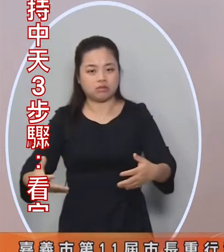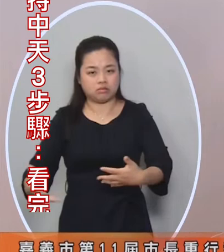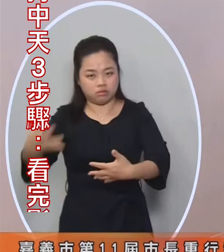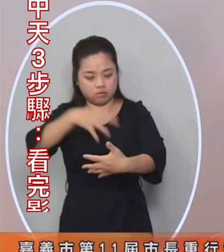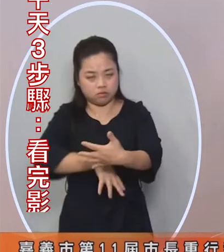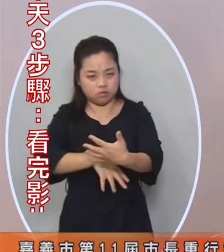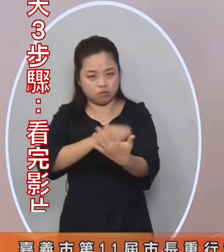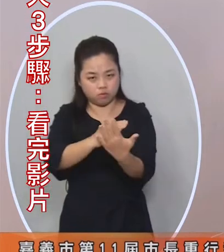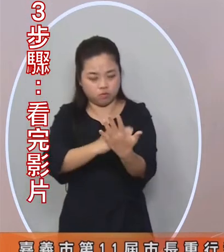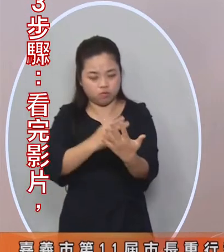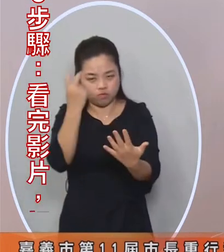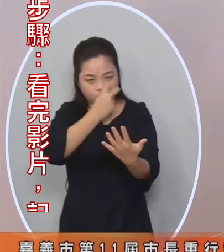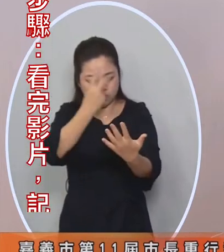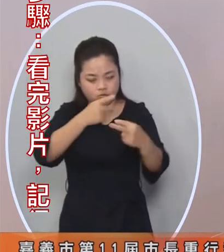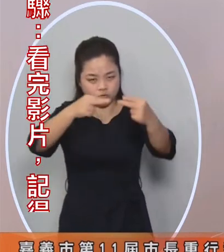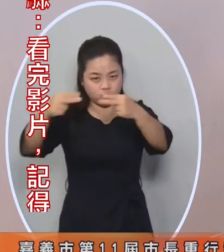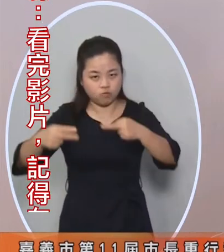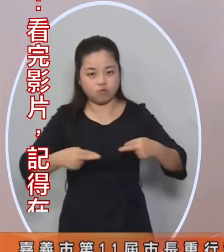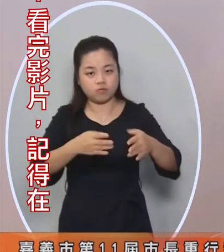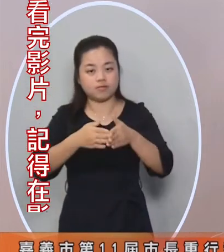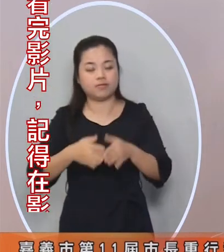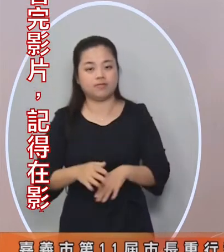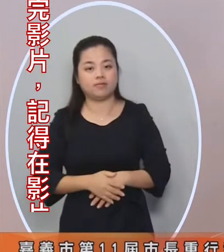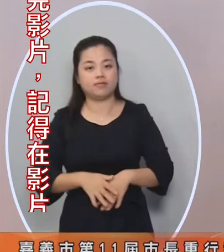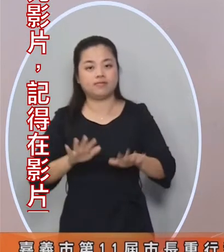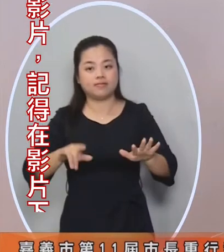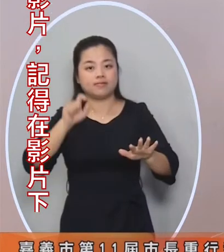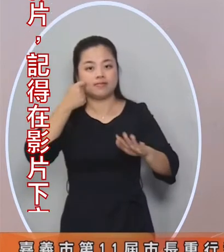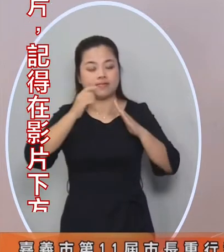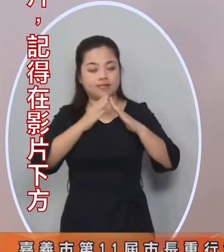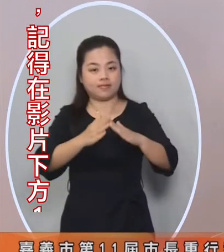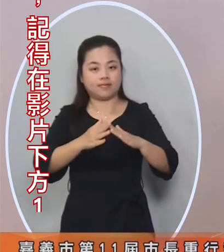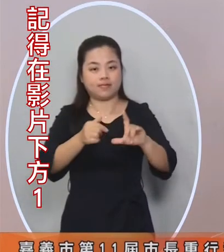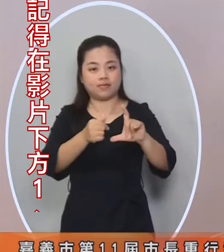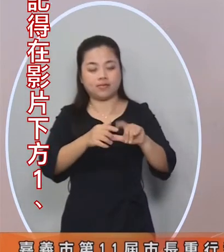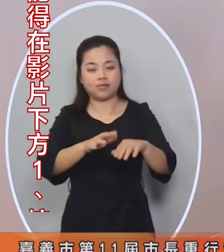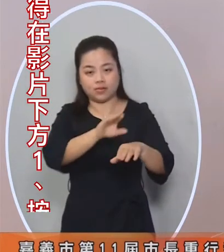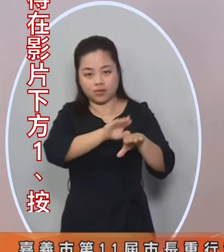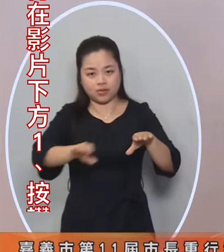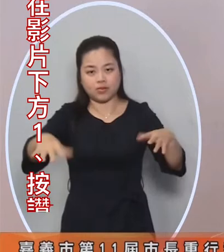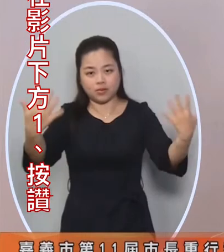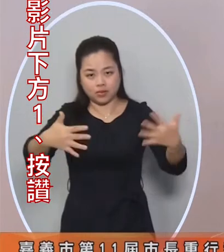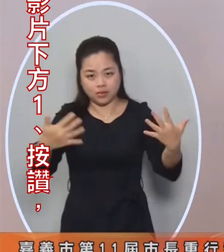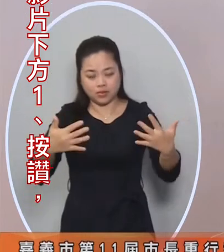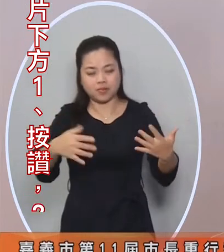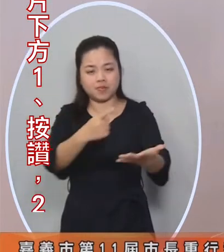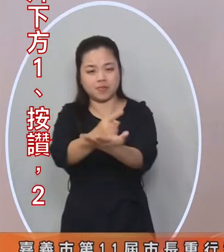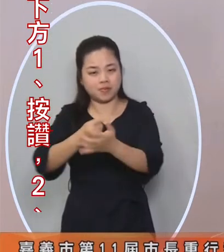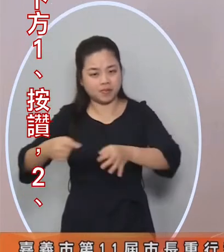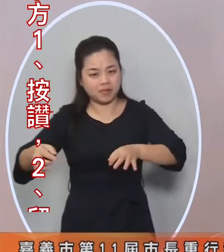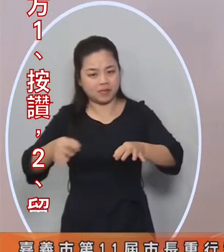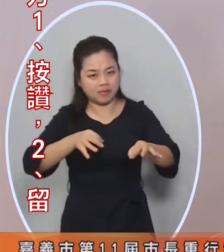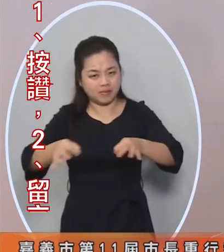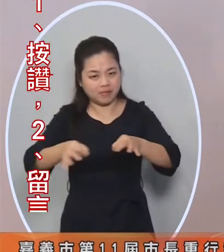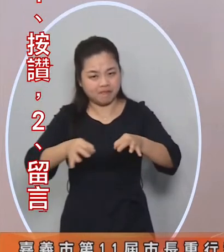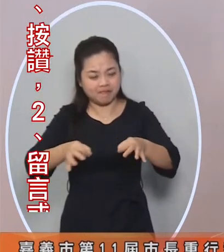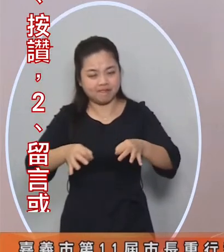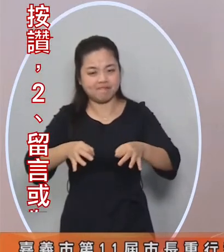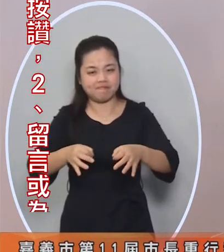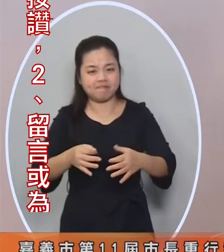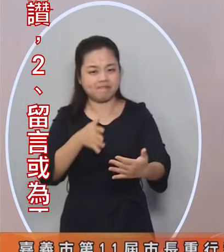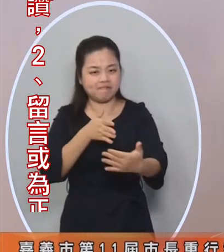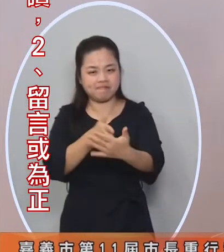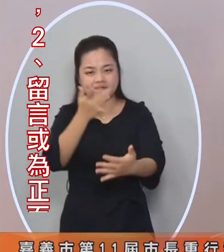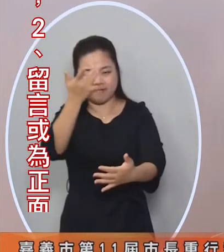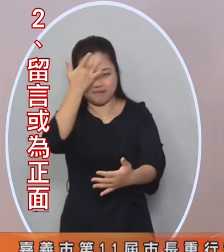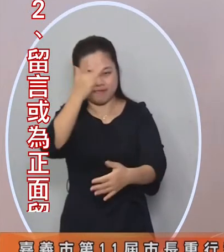讨，重新规划设计。目前嘉义市区停车问题是各商圈经营的瓶颈，